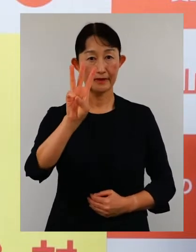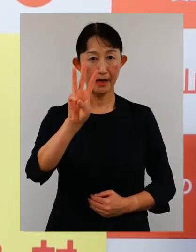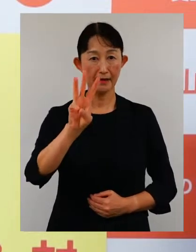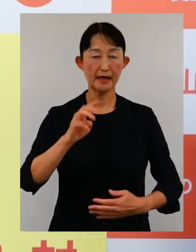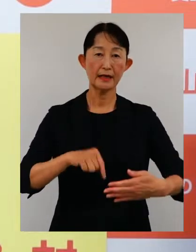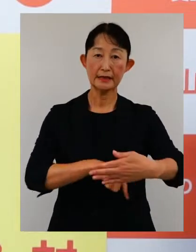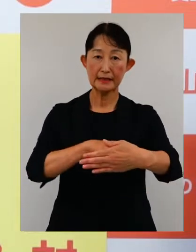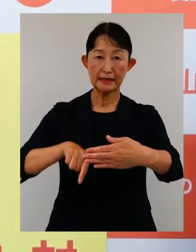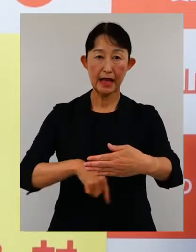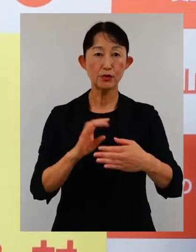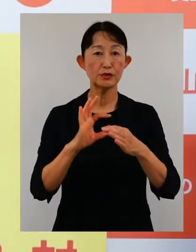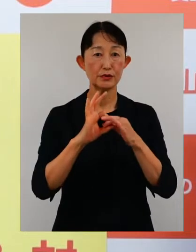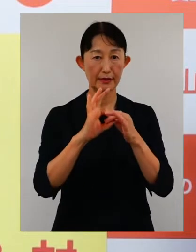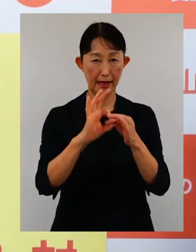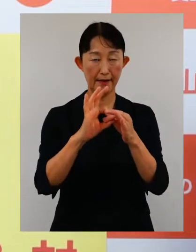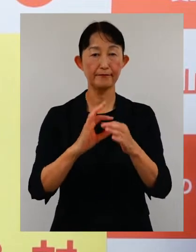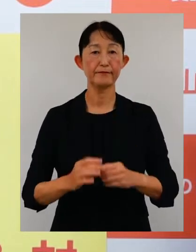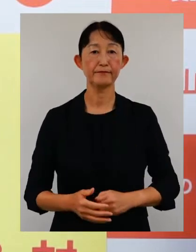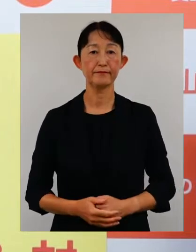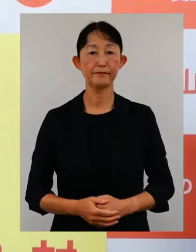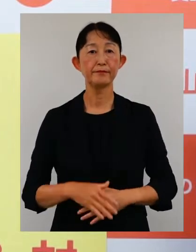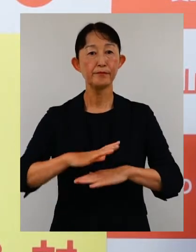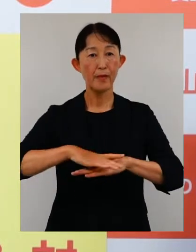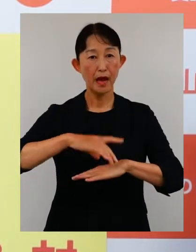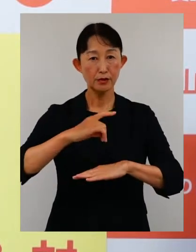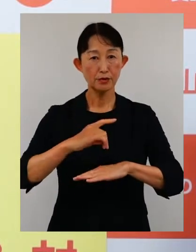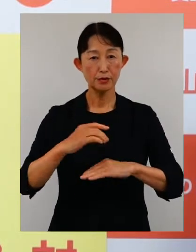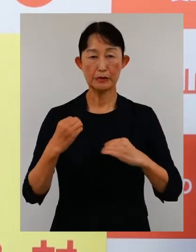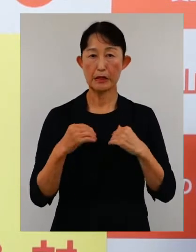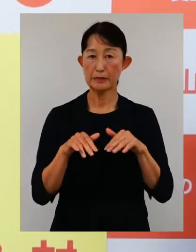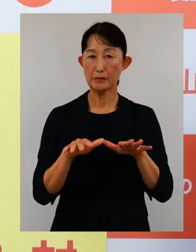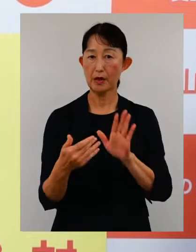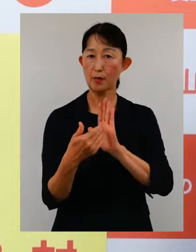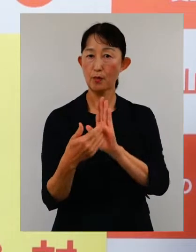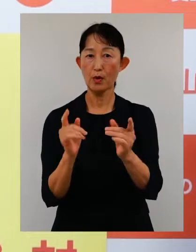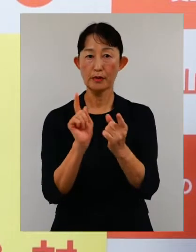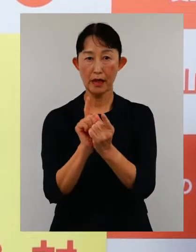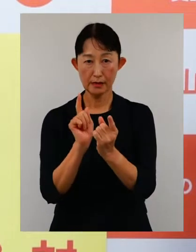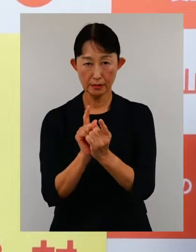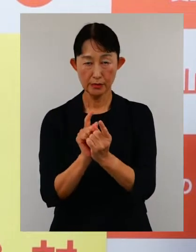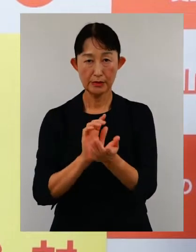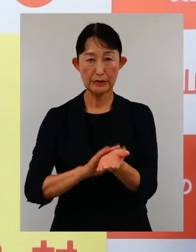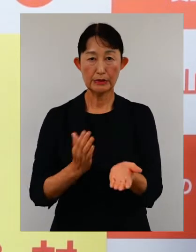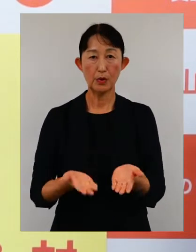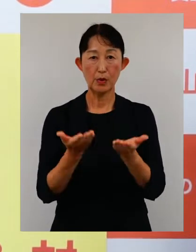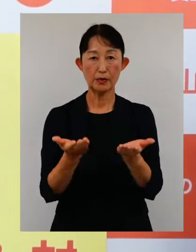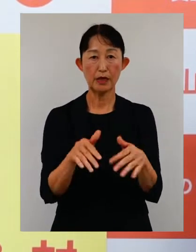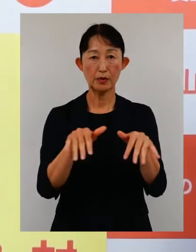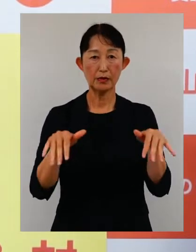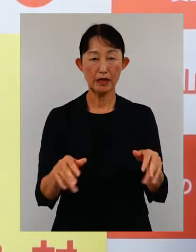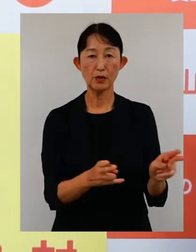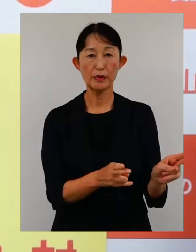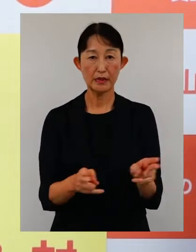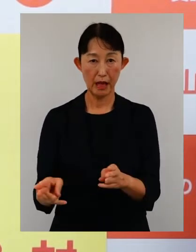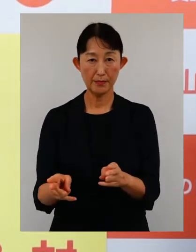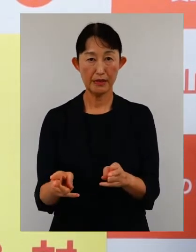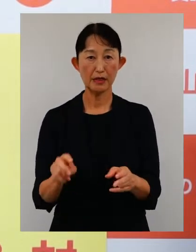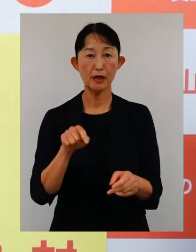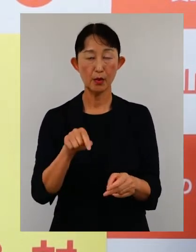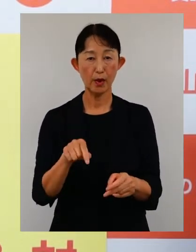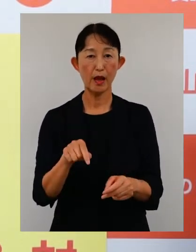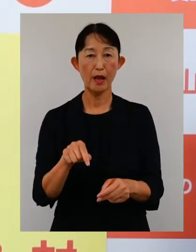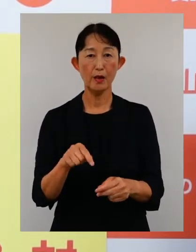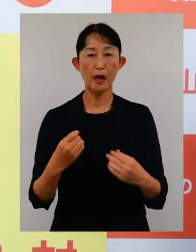3、事業概要についてであります。まず、感染拡大防止策と医療提供体制の整備であり